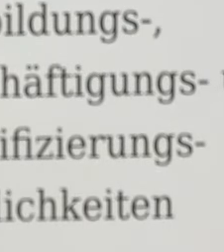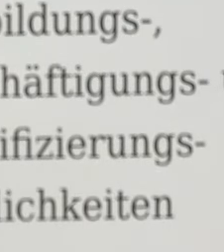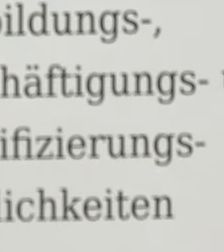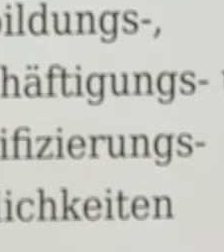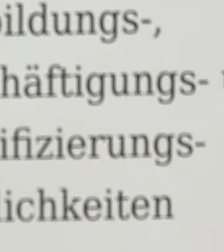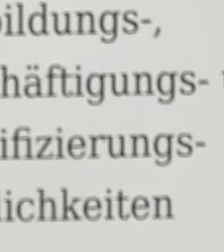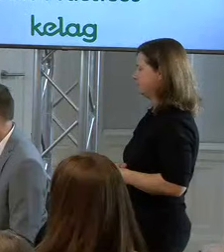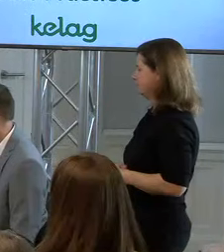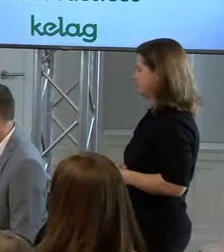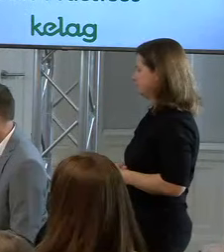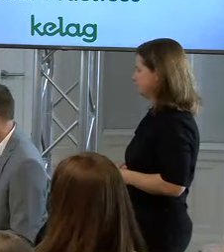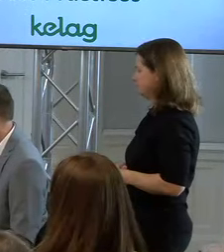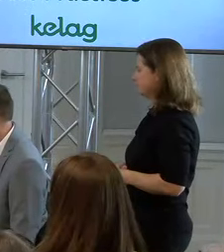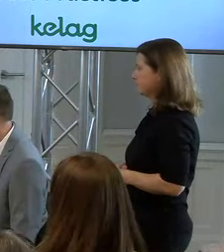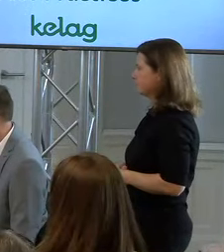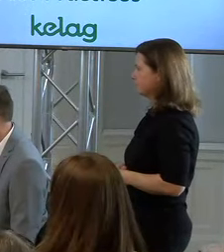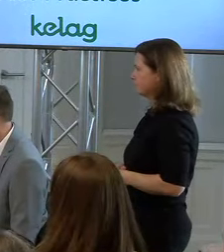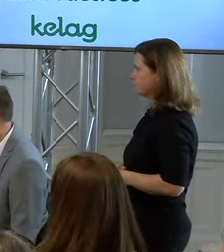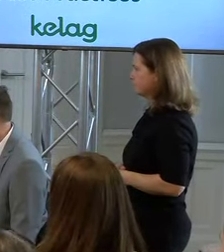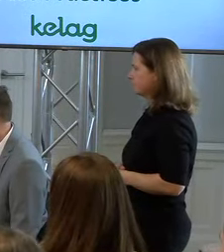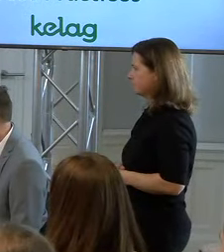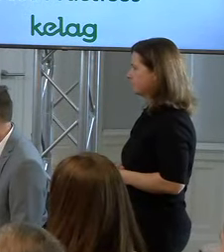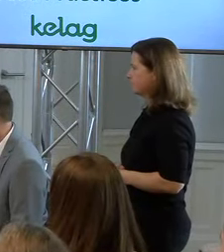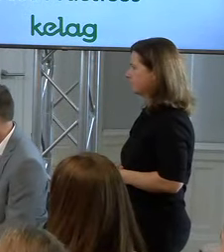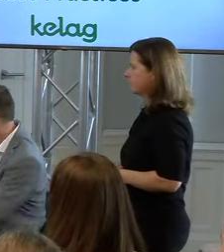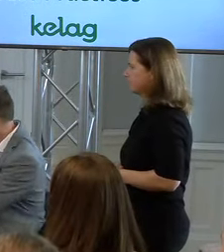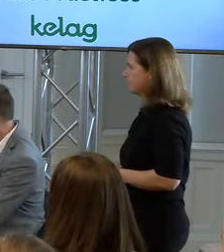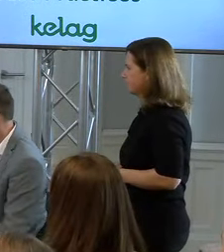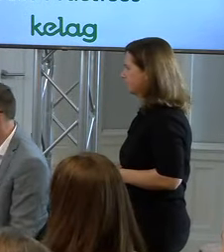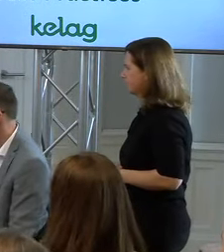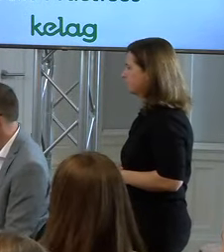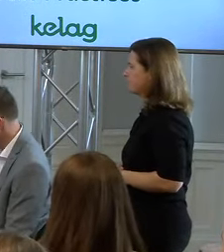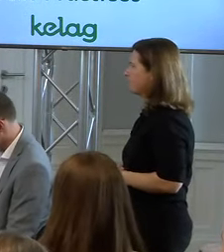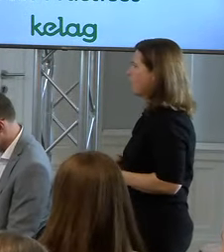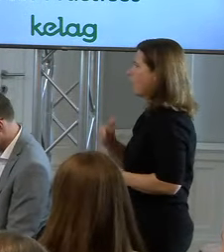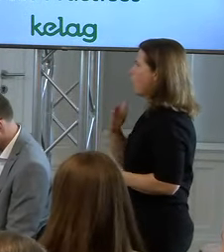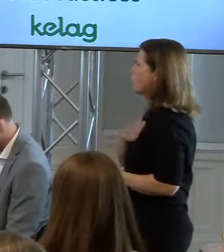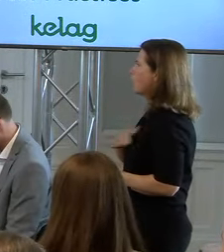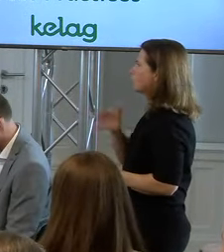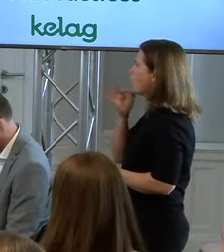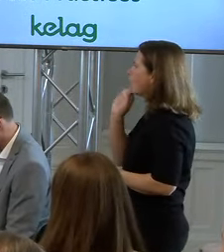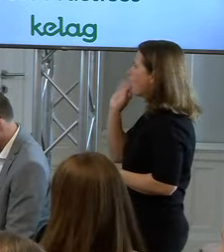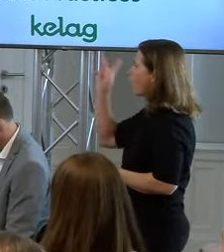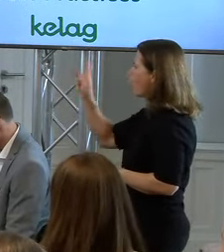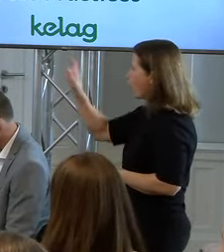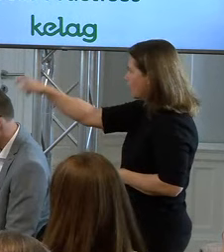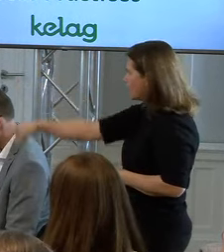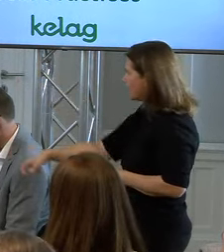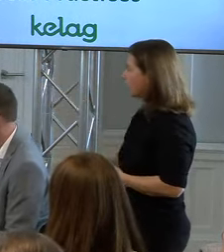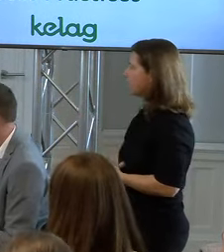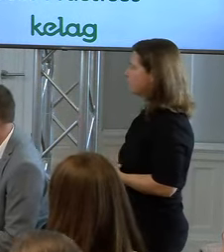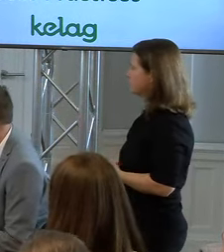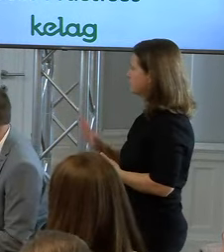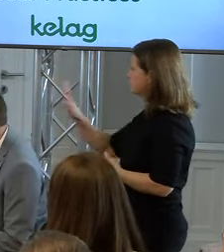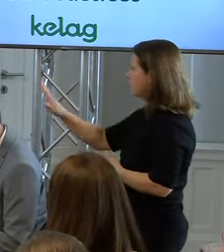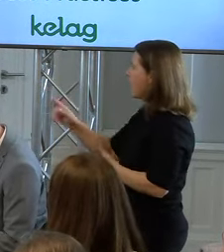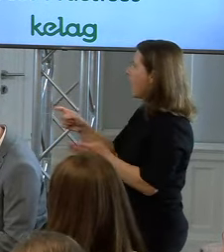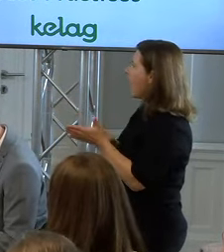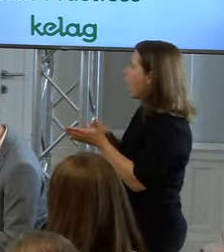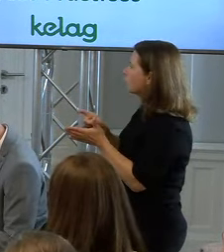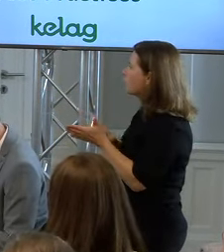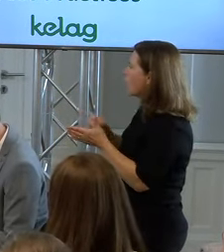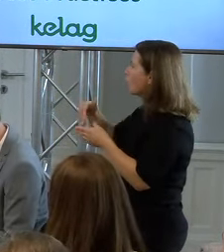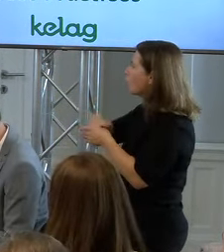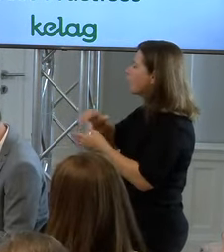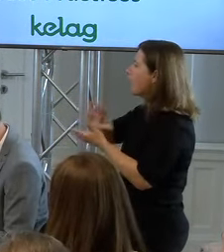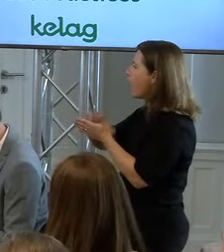sind. Ich würde die Frage gerne gleich anschließen an die Frau Colini. Ja, wo liegen denn da die Herausforderungen in der